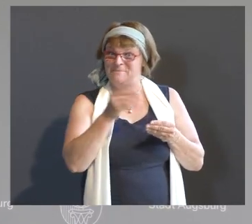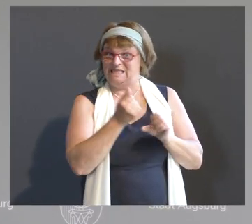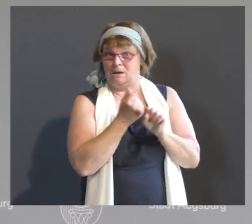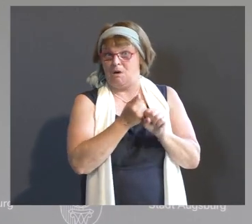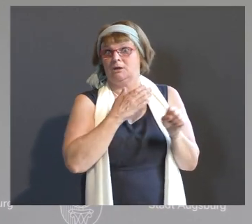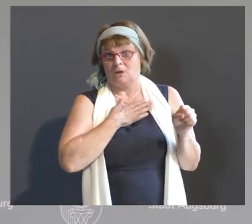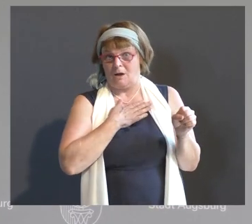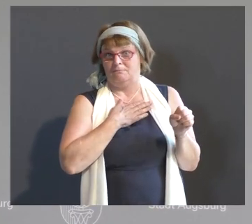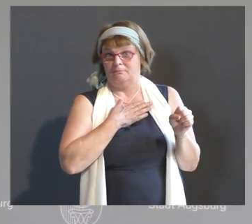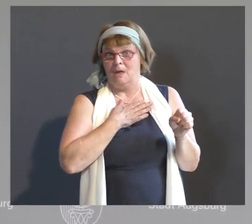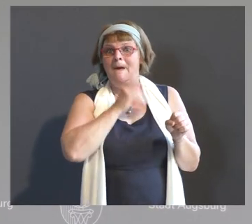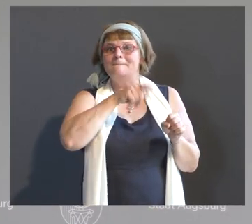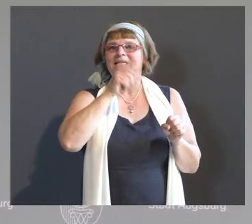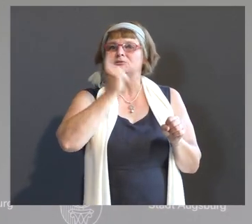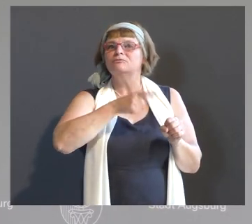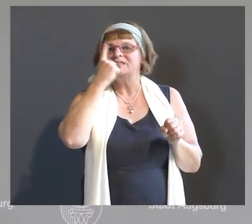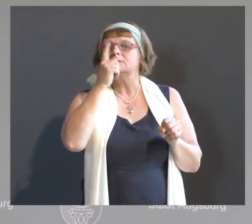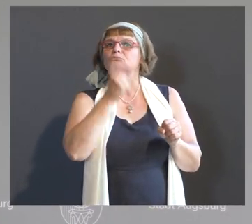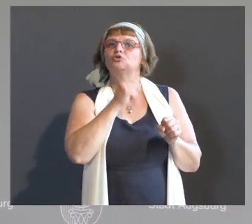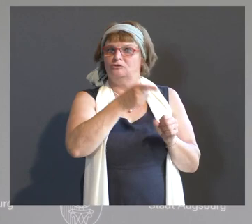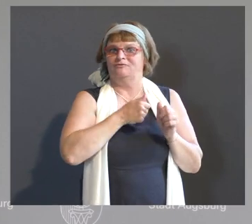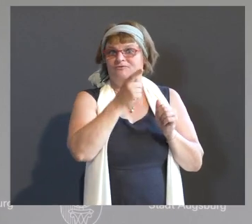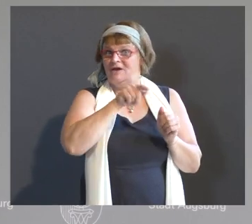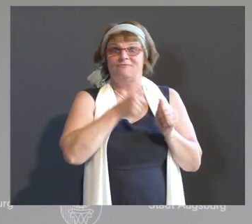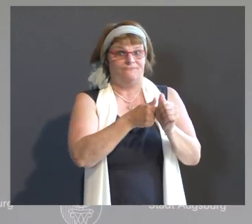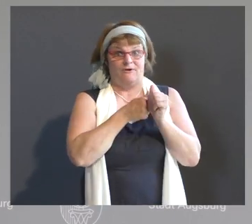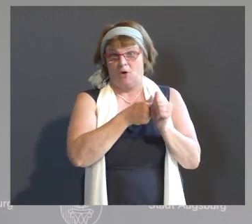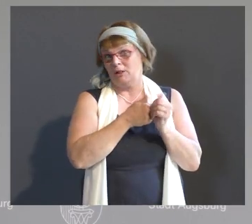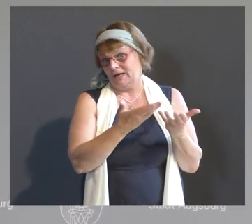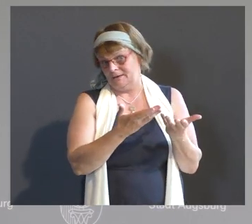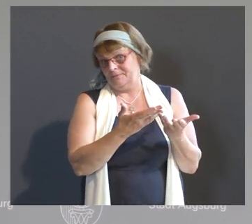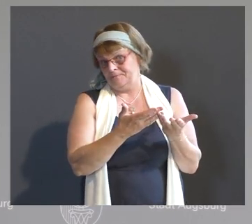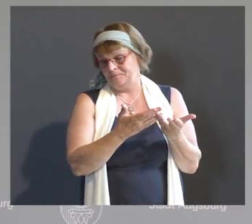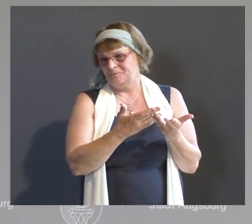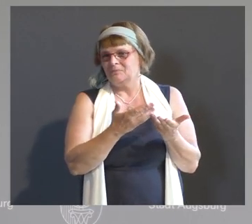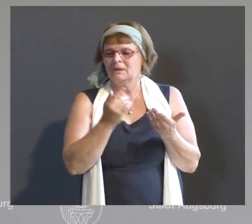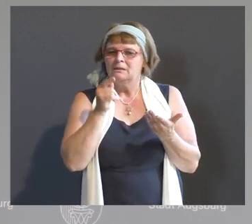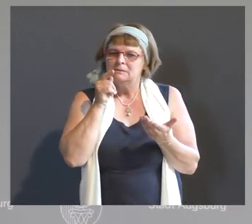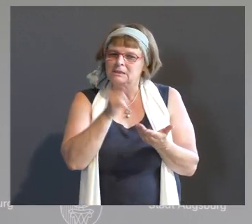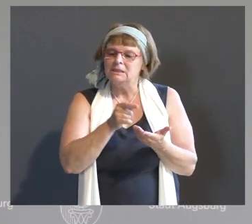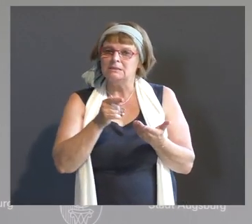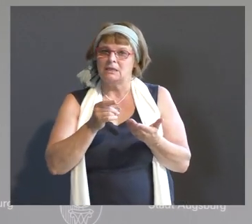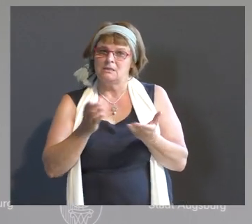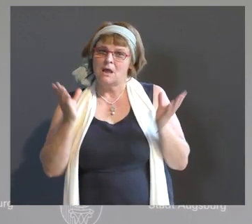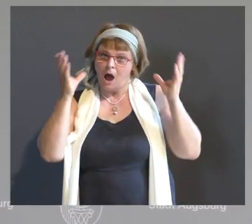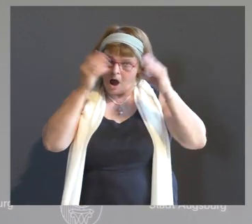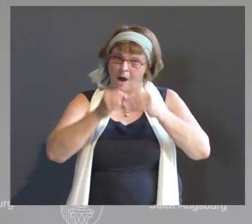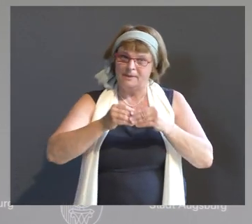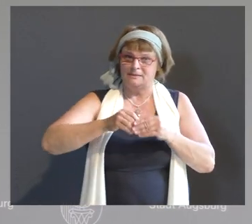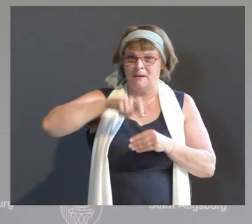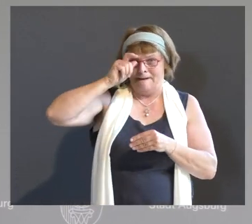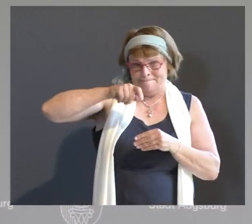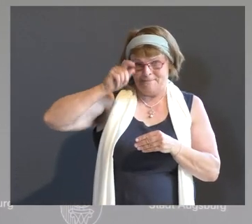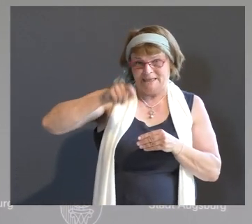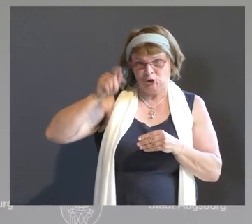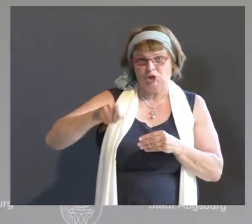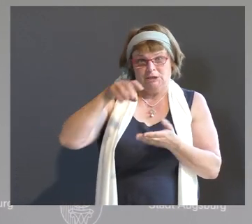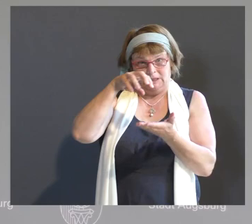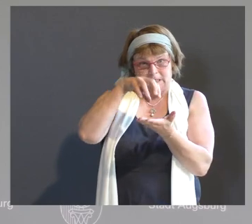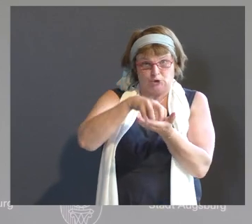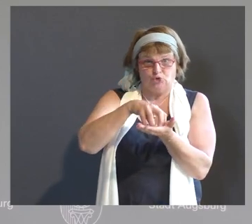bewusst sein. Ich rufe auch alle Bürgerinnen und Bürger, die an diesem Abend irgendwie in der Stadt waren, gefilmt